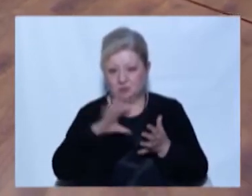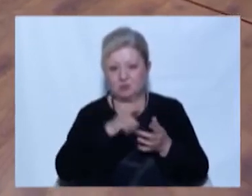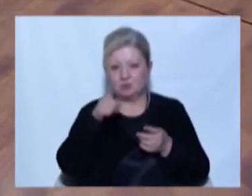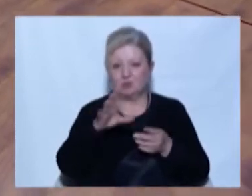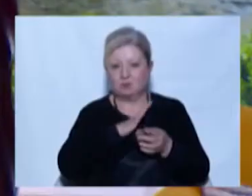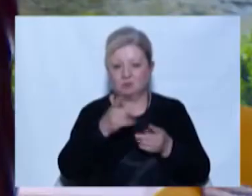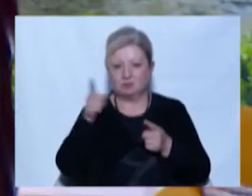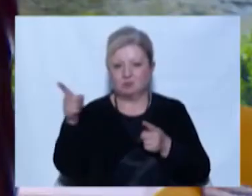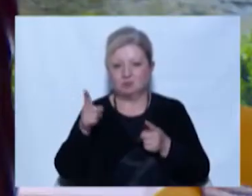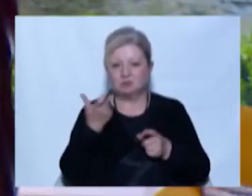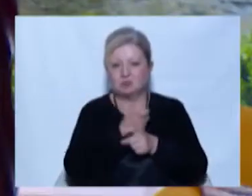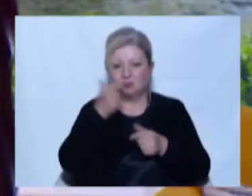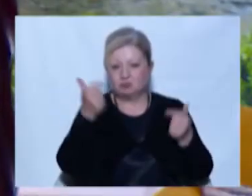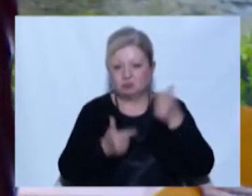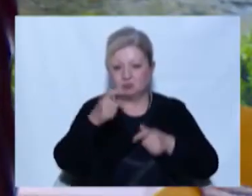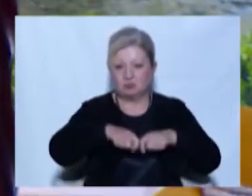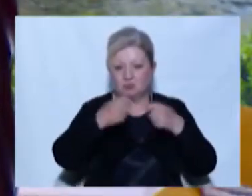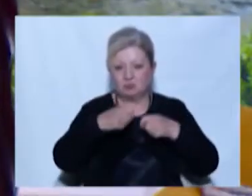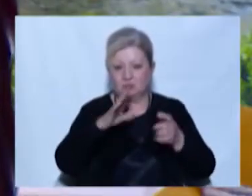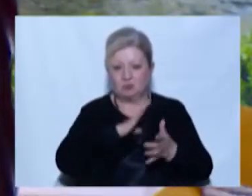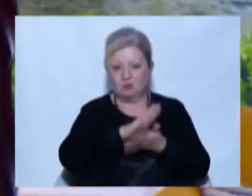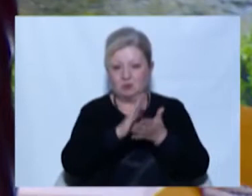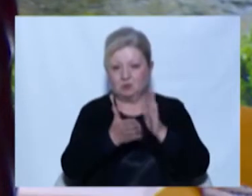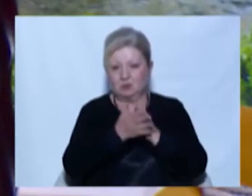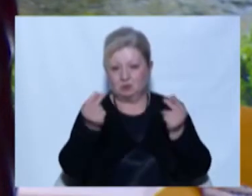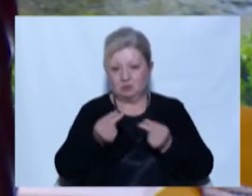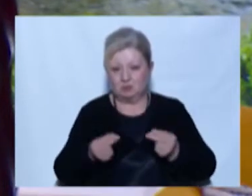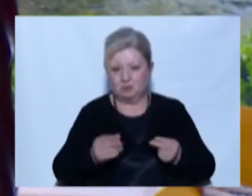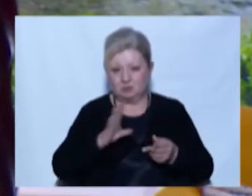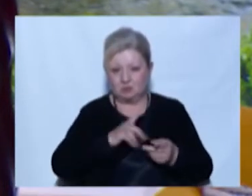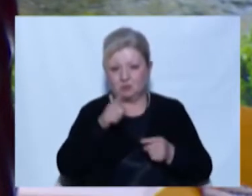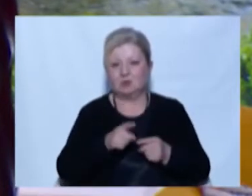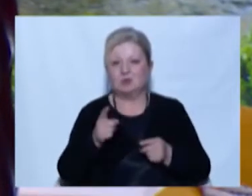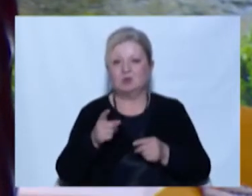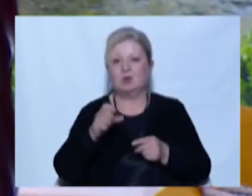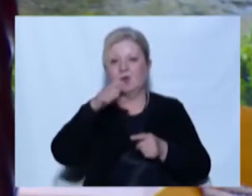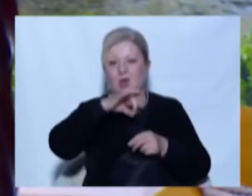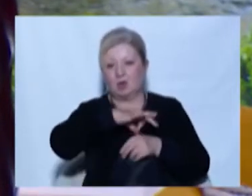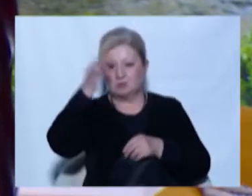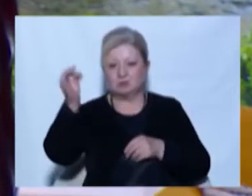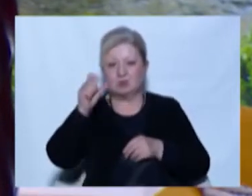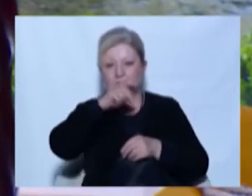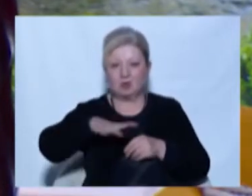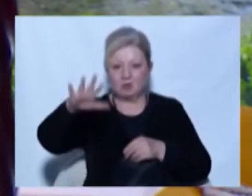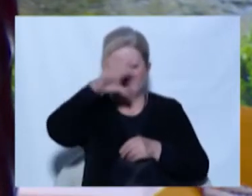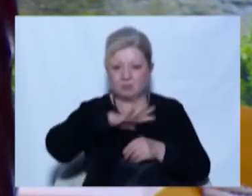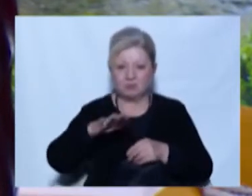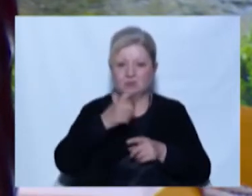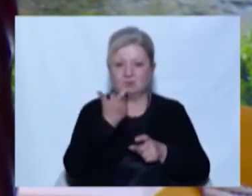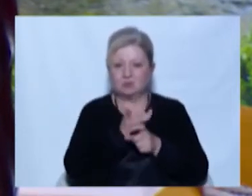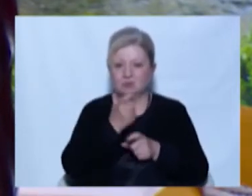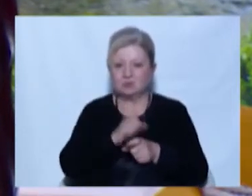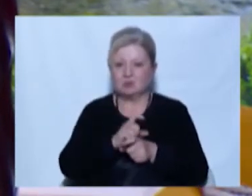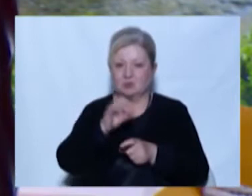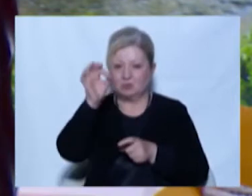კავშირი უხეშად არღვევს დადებულ ხელშეკრულებებს და აღმოსავლეთ ევროპაში სოვიეტიზაციის ძალიან ინტენსიური